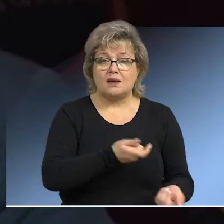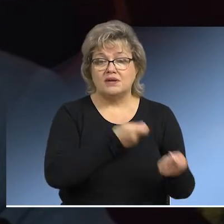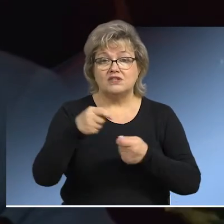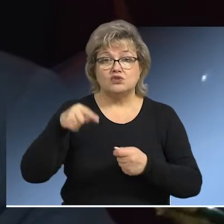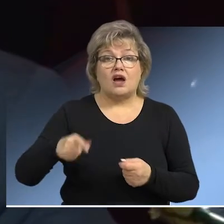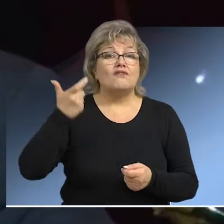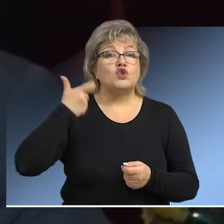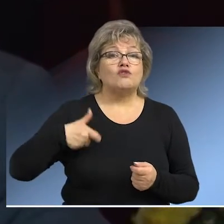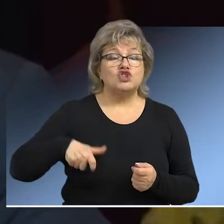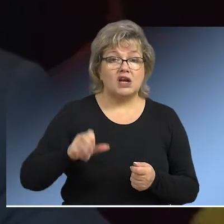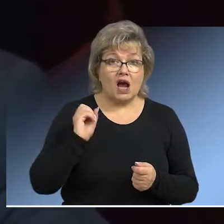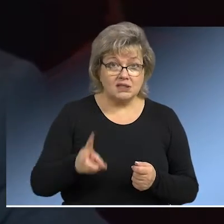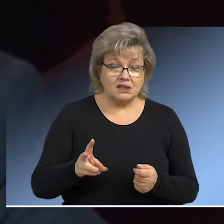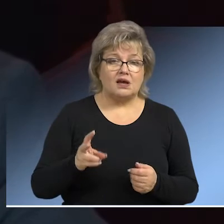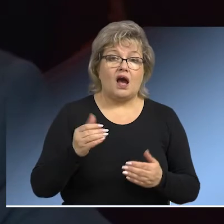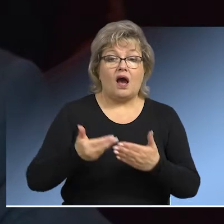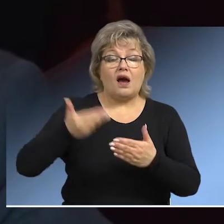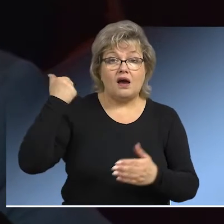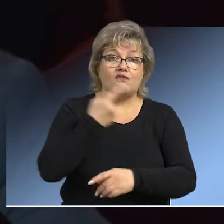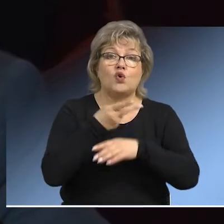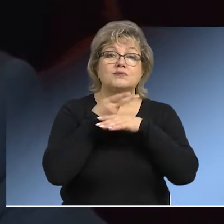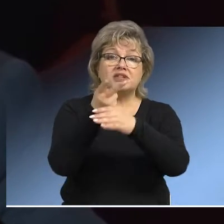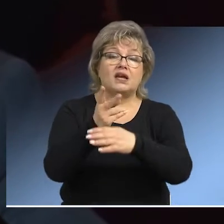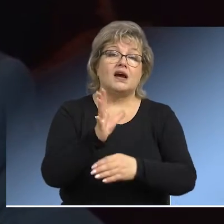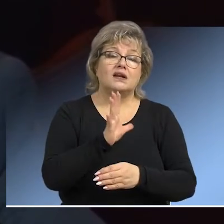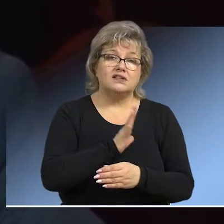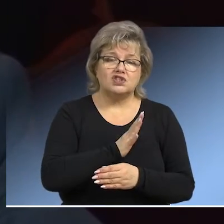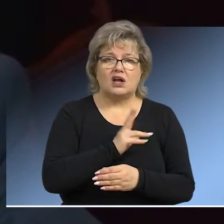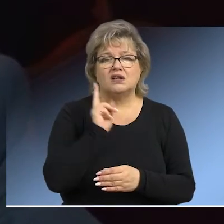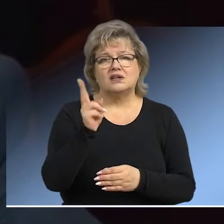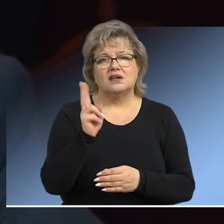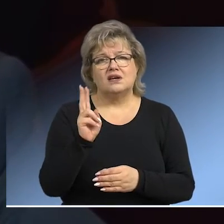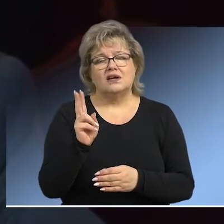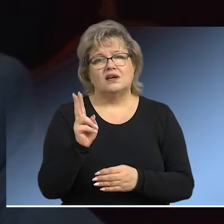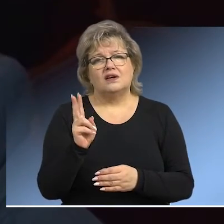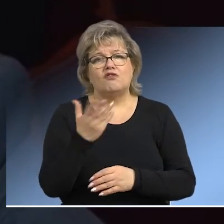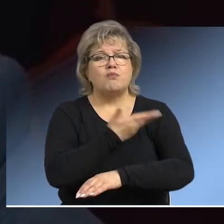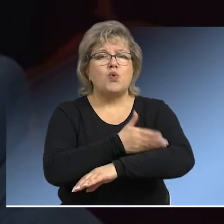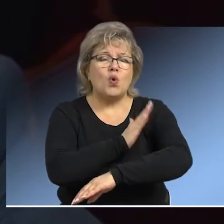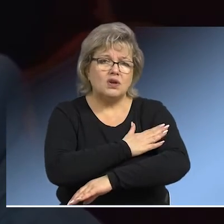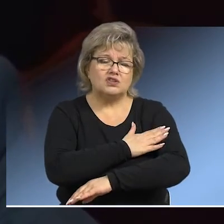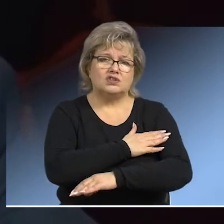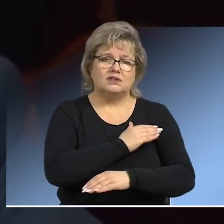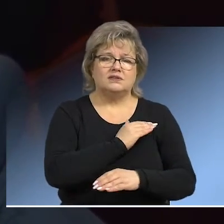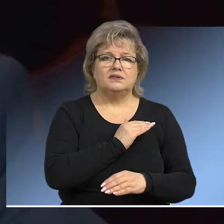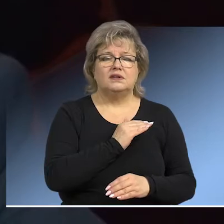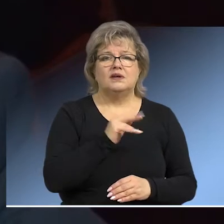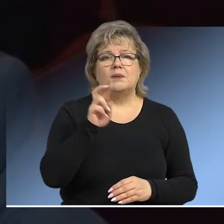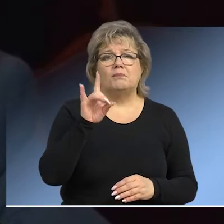Вот. А до Новочеркасска в госпиталях лежал, там Соколов под Ляски в Польше.